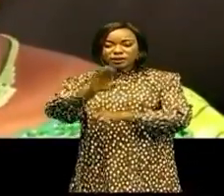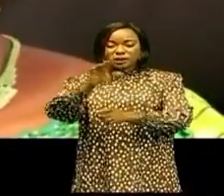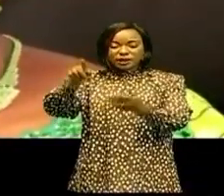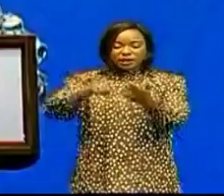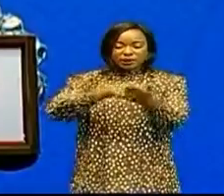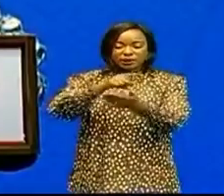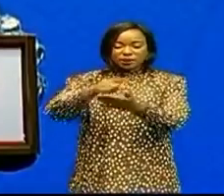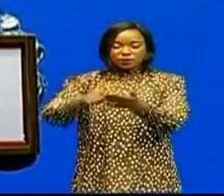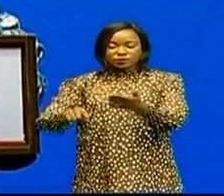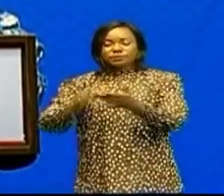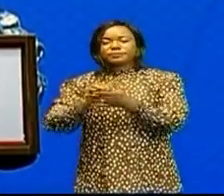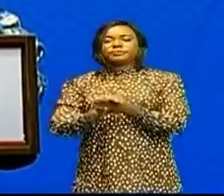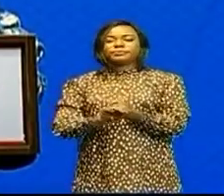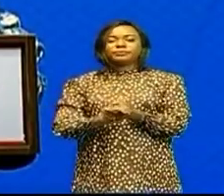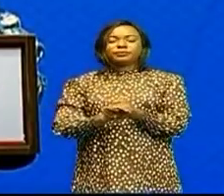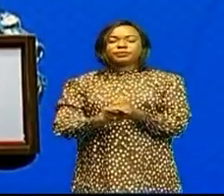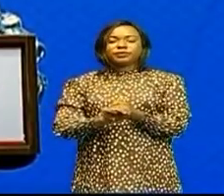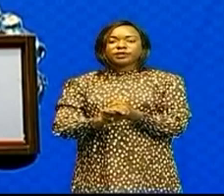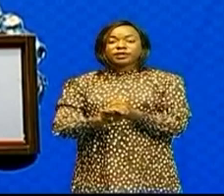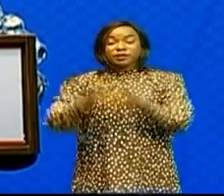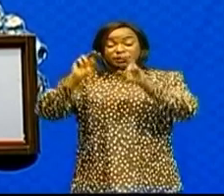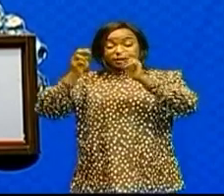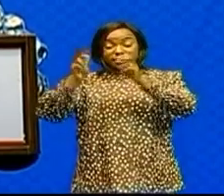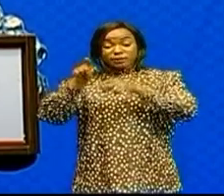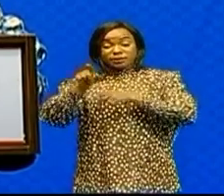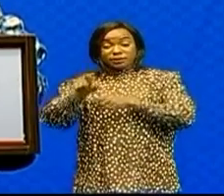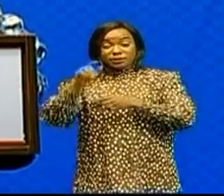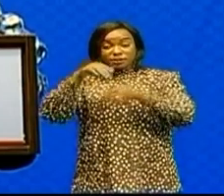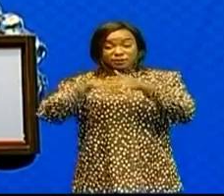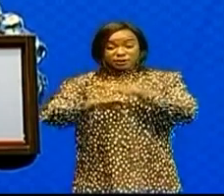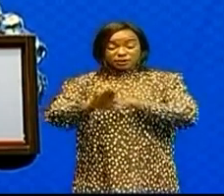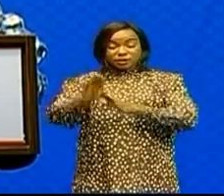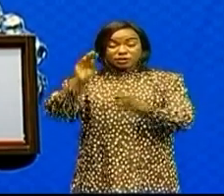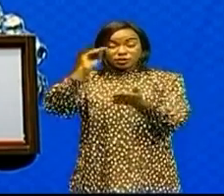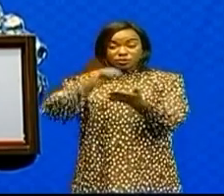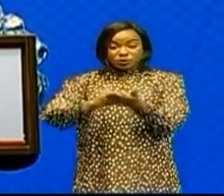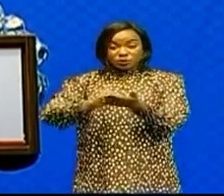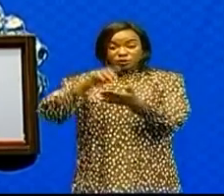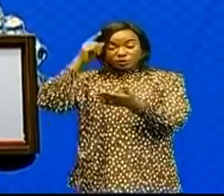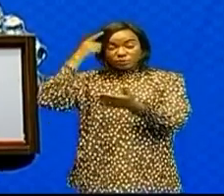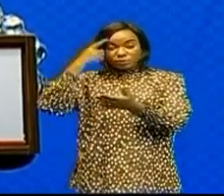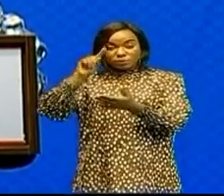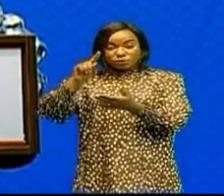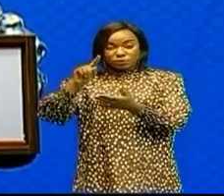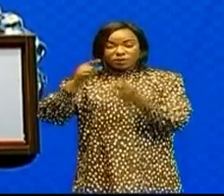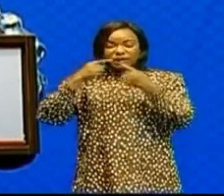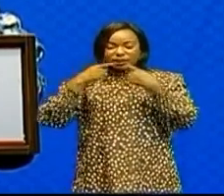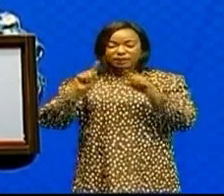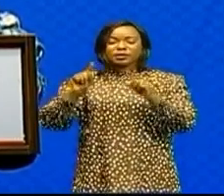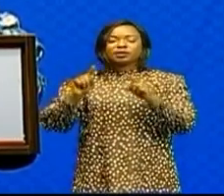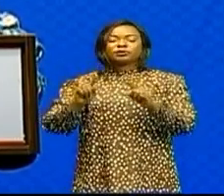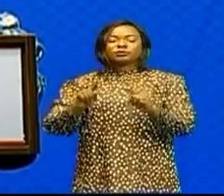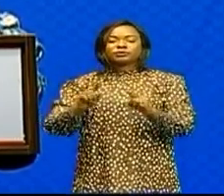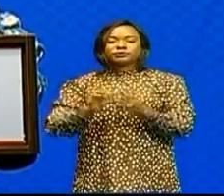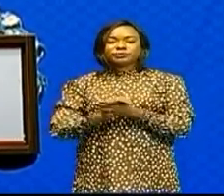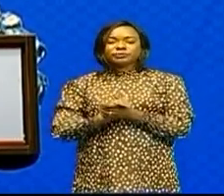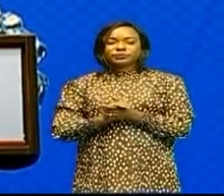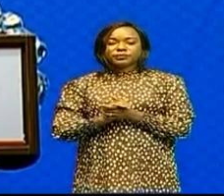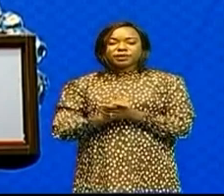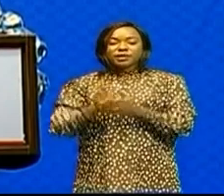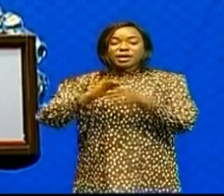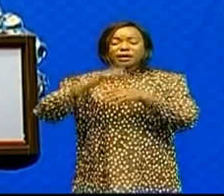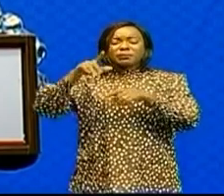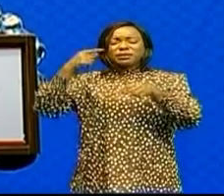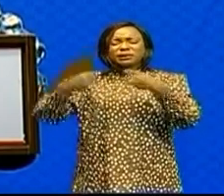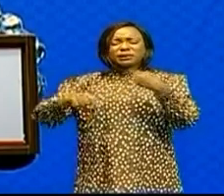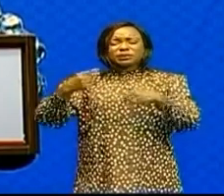annulations. Ce texte encadre également les régimes de la déclaration. Après